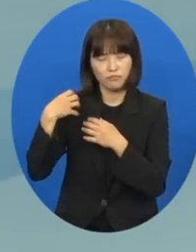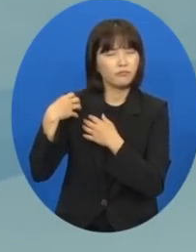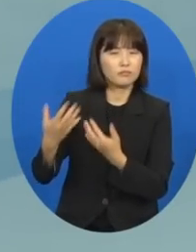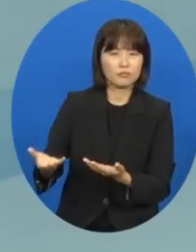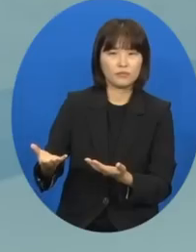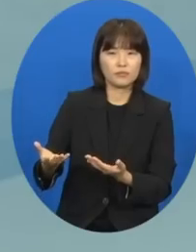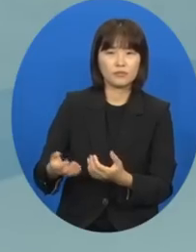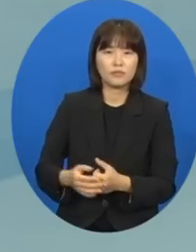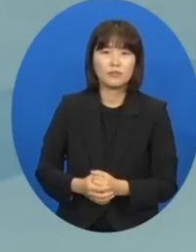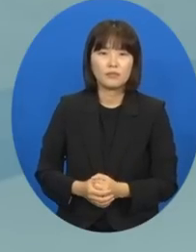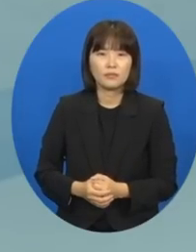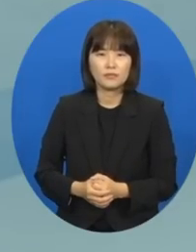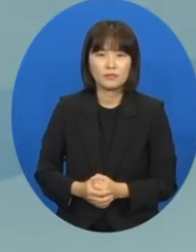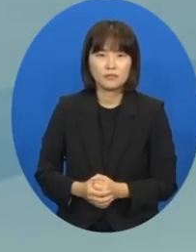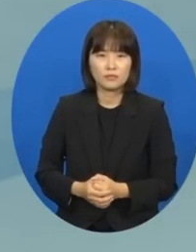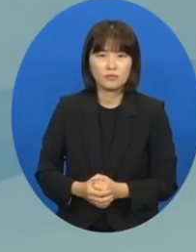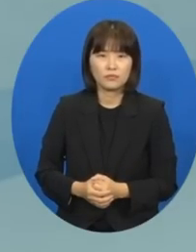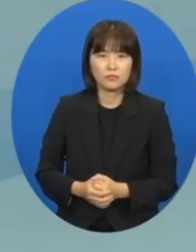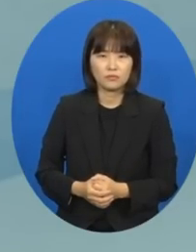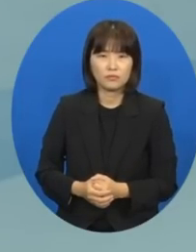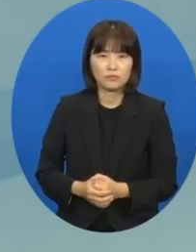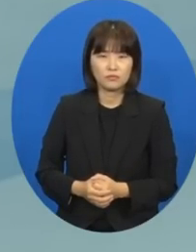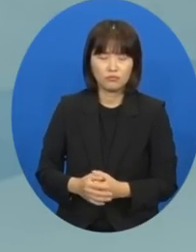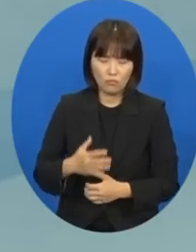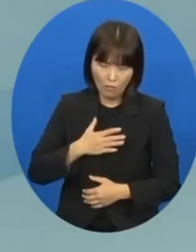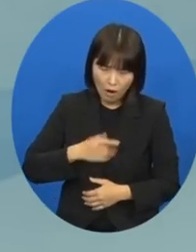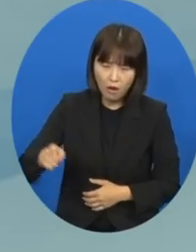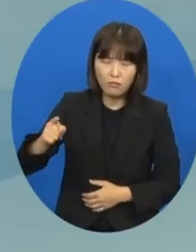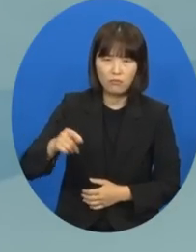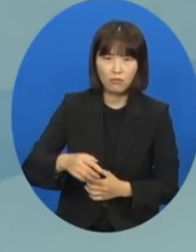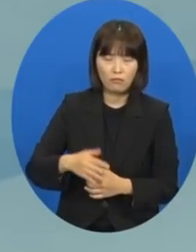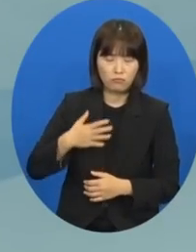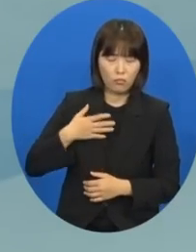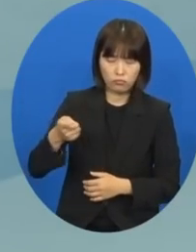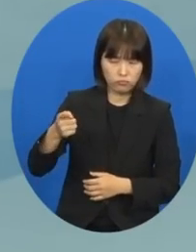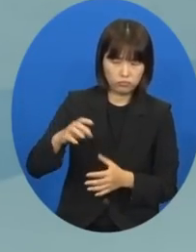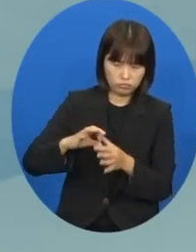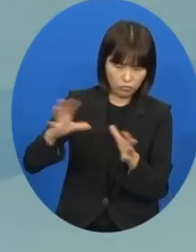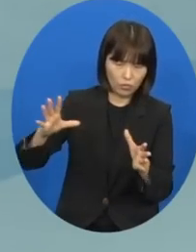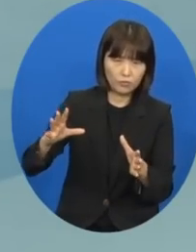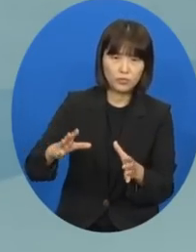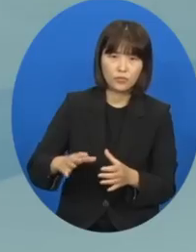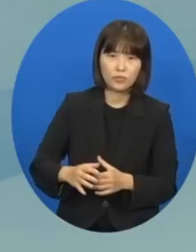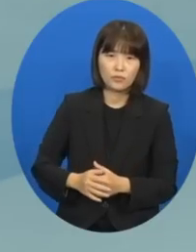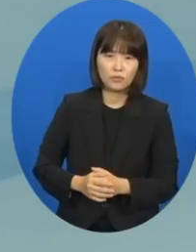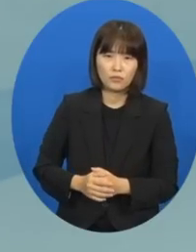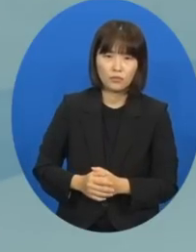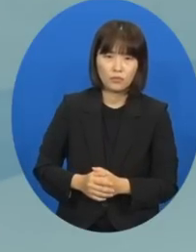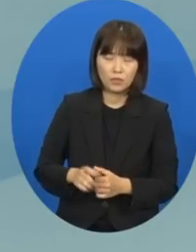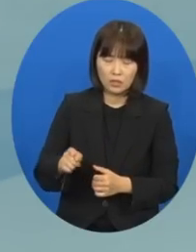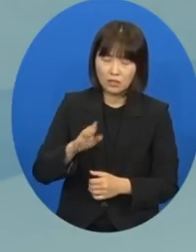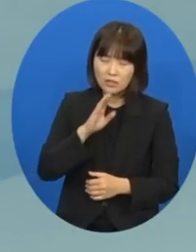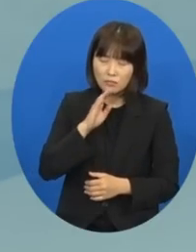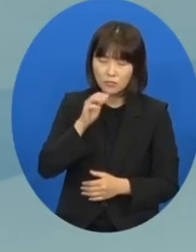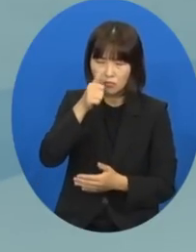care. 뭐 알아서 살아. 그냥 나는 너 케어하지 않을 거야. 여러분 이거는 완전히 정죄죠.